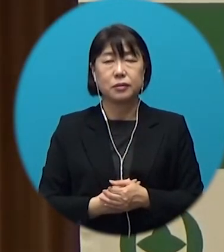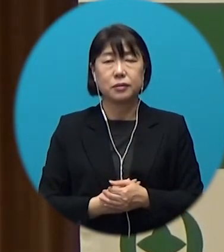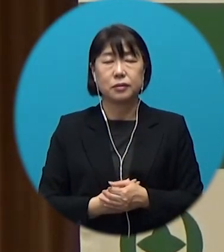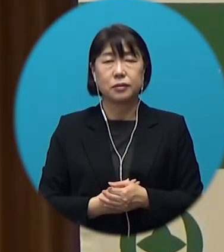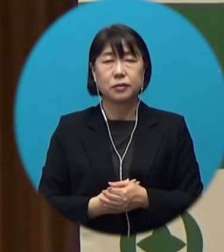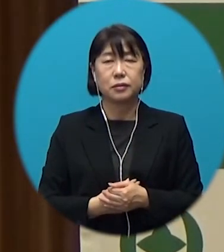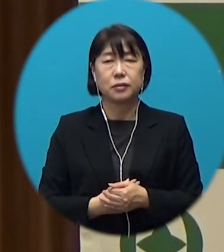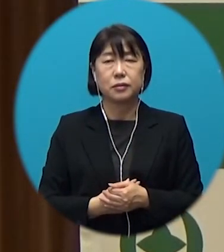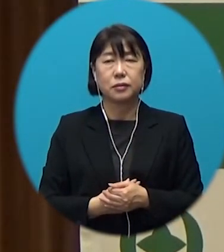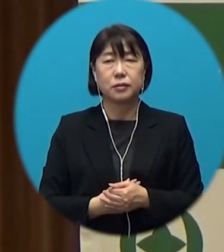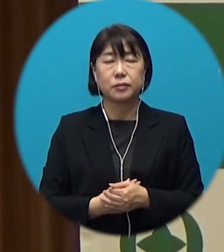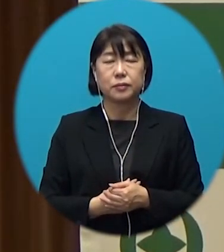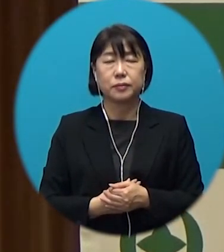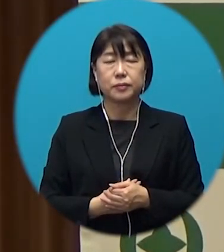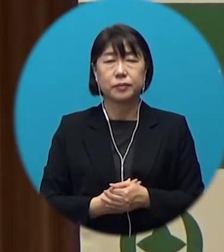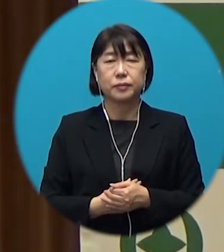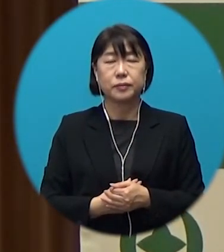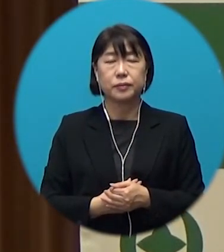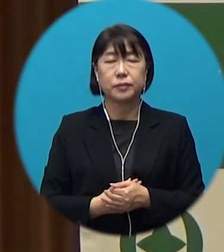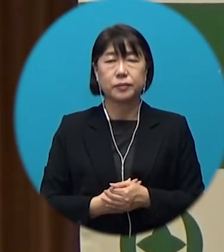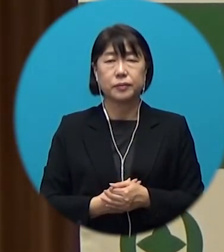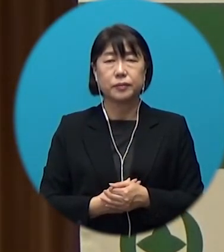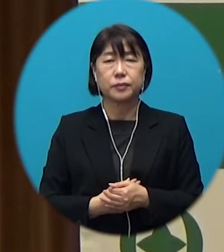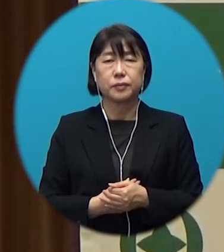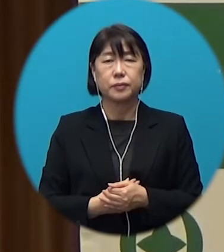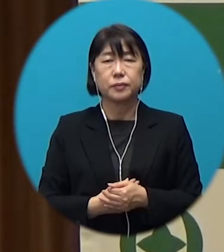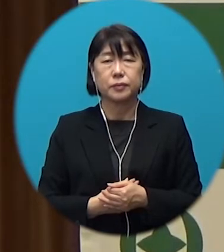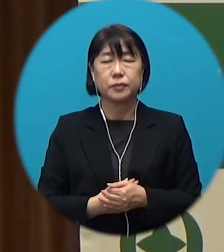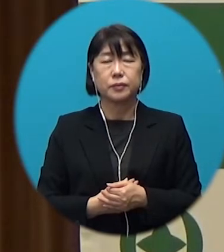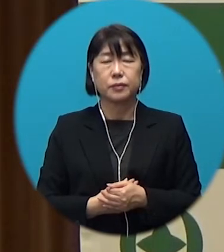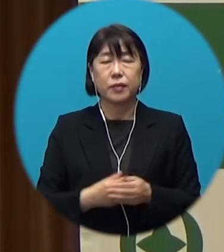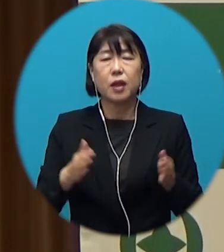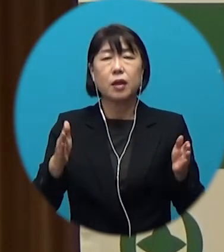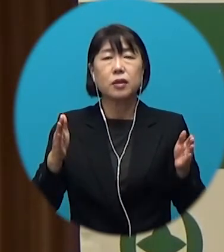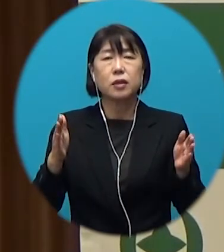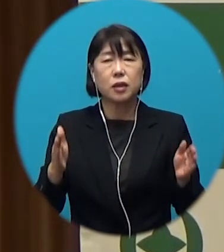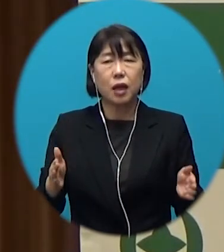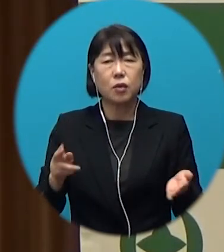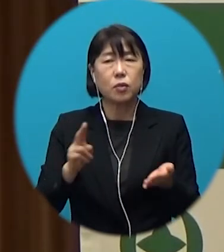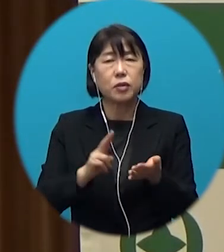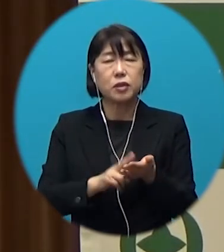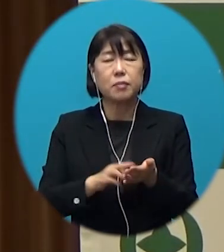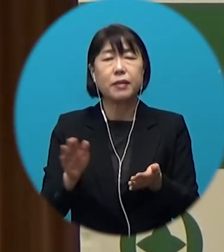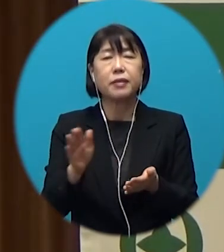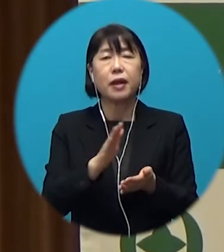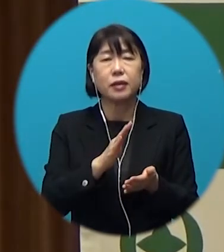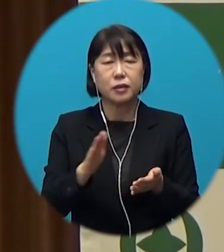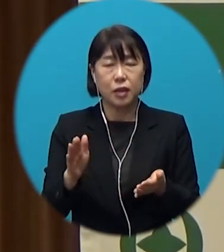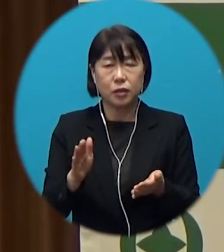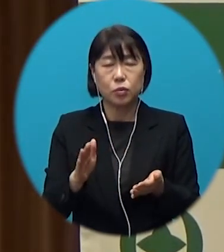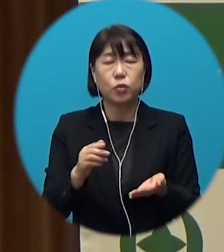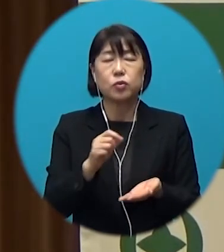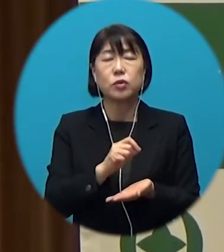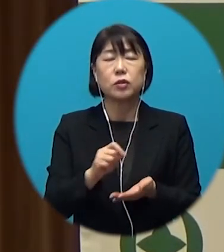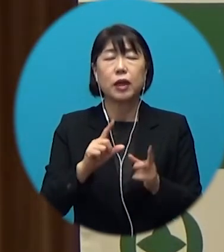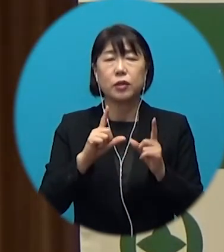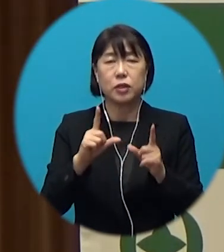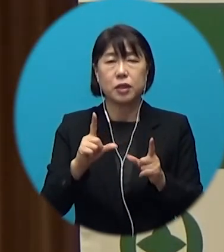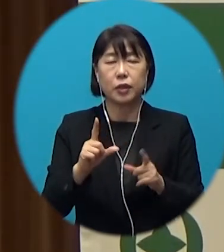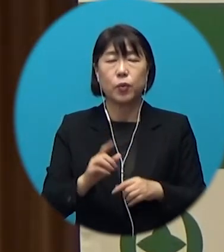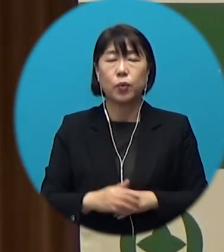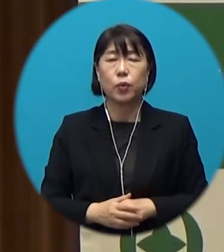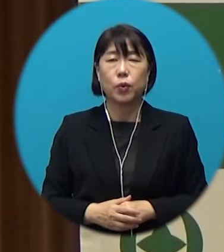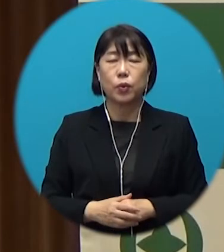ありがとうございます。期間は定めずに集めてということですけれども、何かその都度